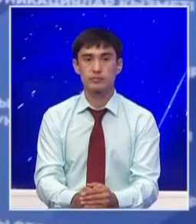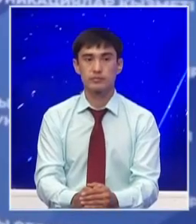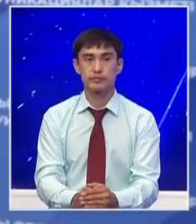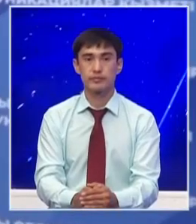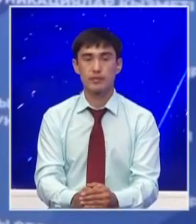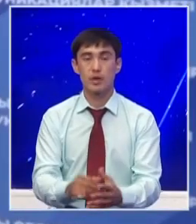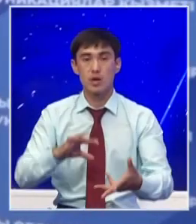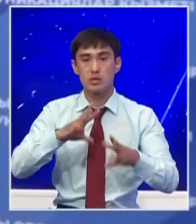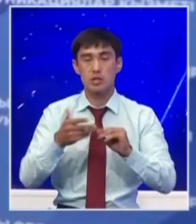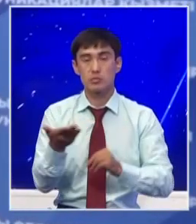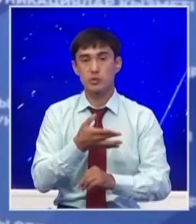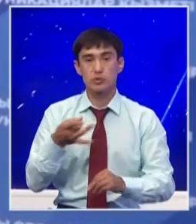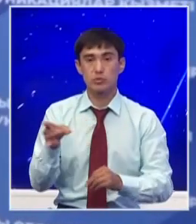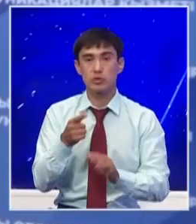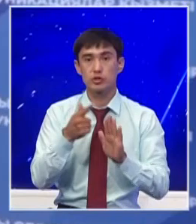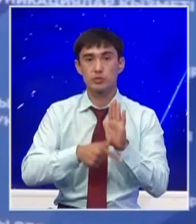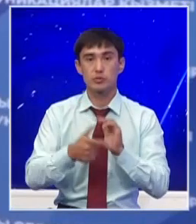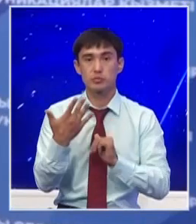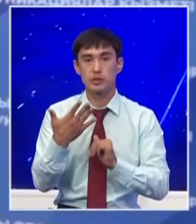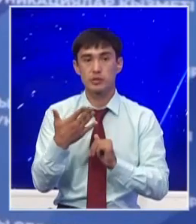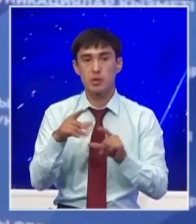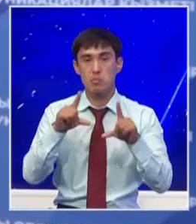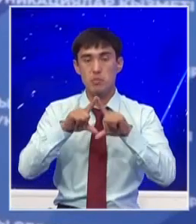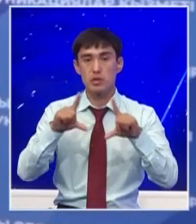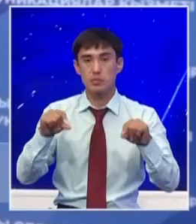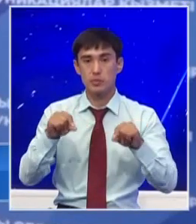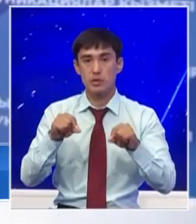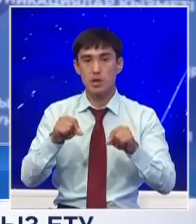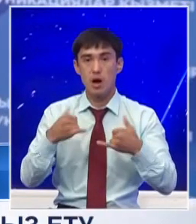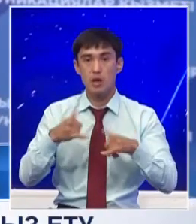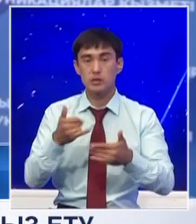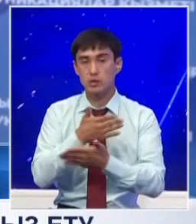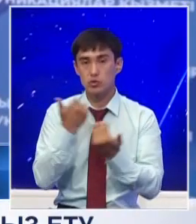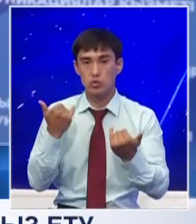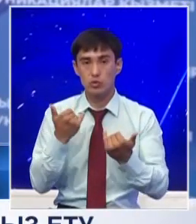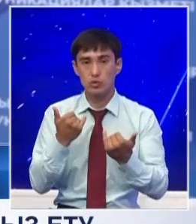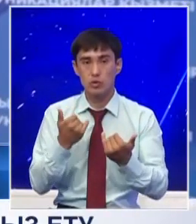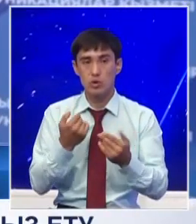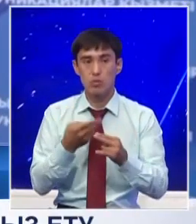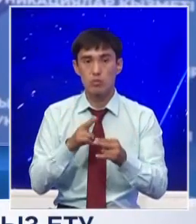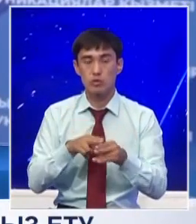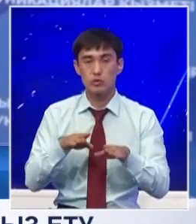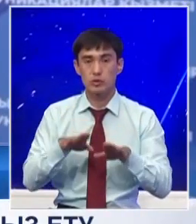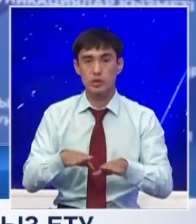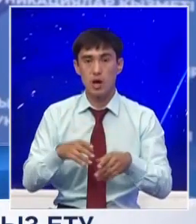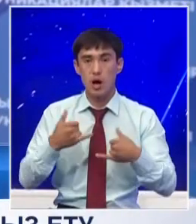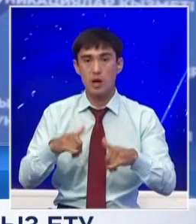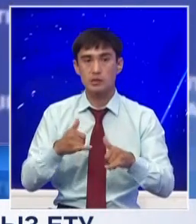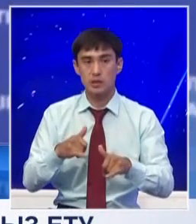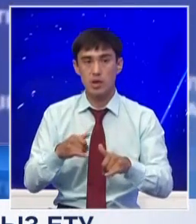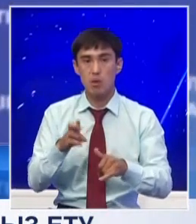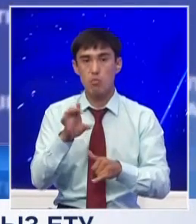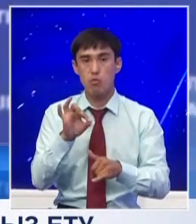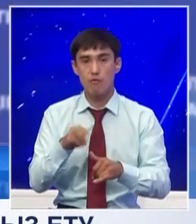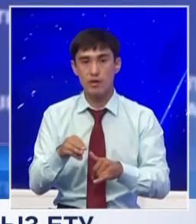Енді жалпы бізде республикада 75 мектепте асхана жоқ. Яғни бұл жерде асхана емес,